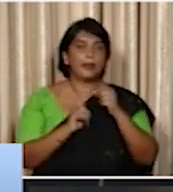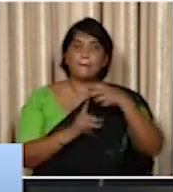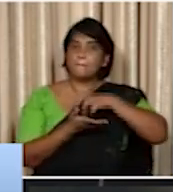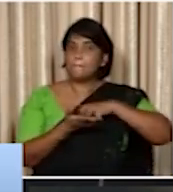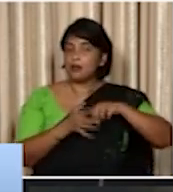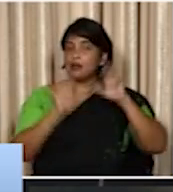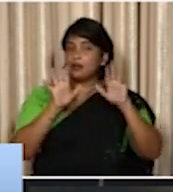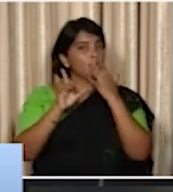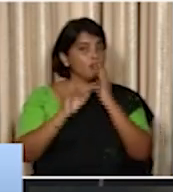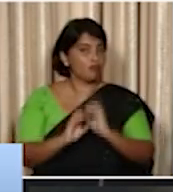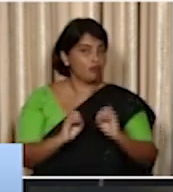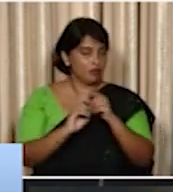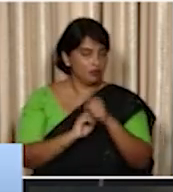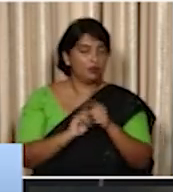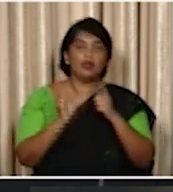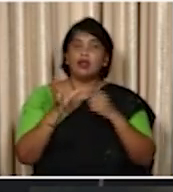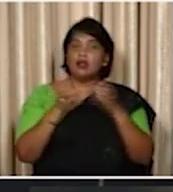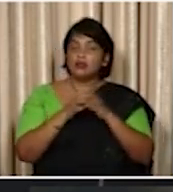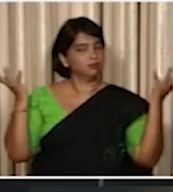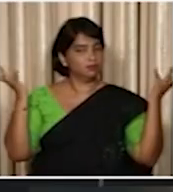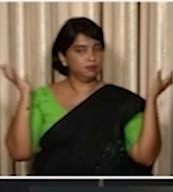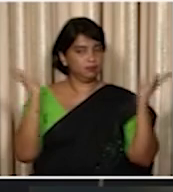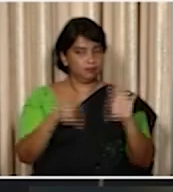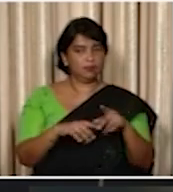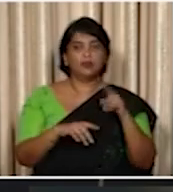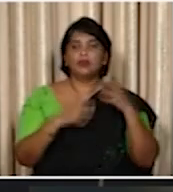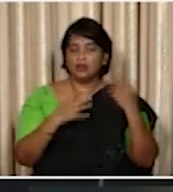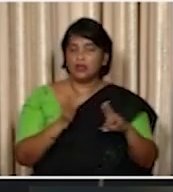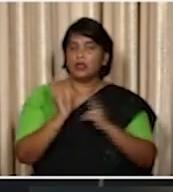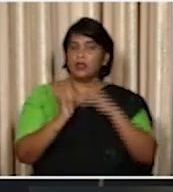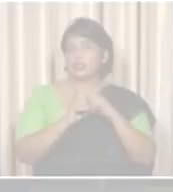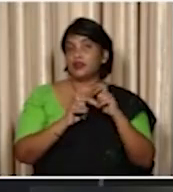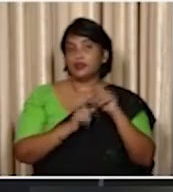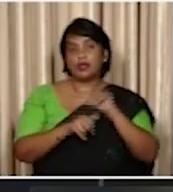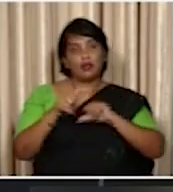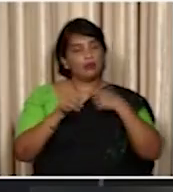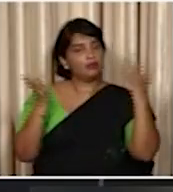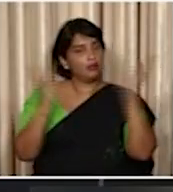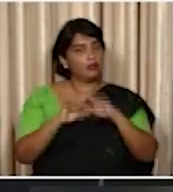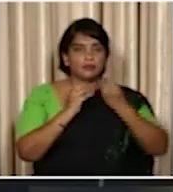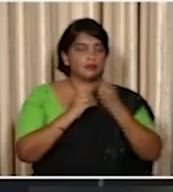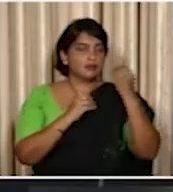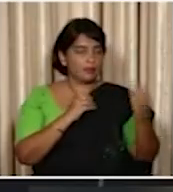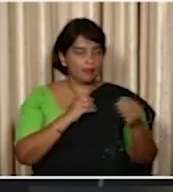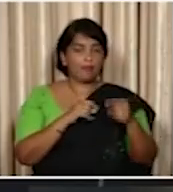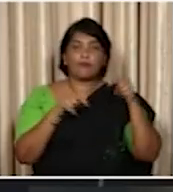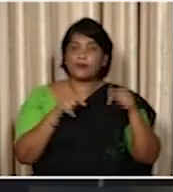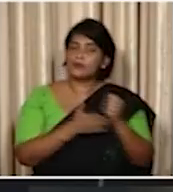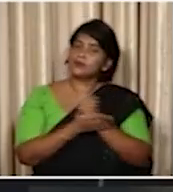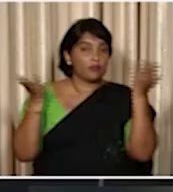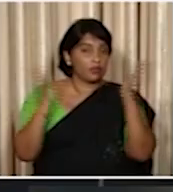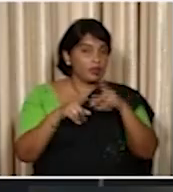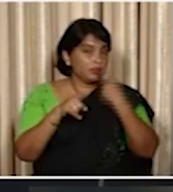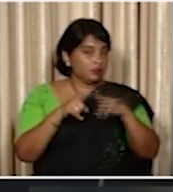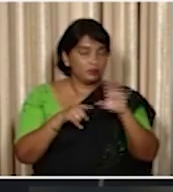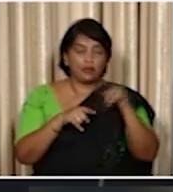9ම අධිකාරී 9ක් තියෙනවා. මේ අධිකාරී 9ම මම කැඳෙව්වා. ඊළඟට ජාතික අධ්‍යාපන ආයතනය කැඳෙව්වා. විවෘත විශ්වවිද්‍යාලය කැඳෙව්වා. දැන් මේ සියලු පාර්ශ්ව